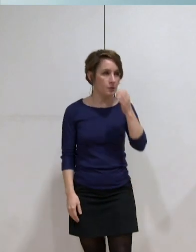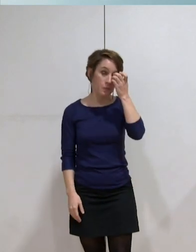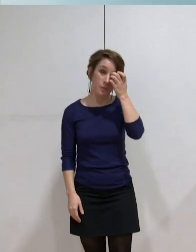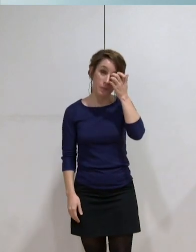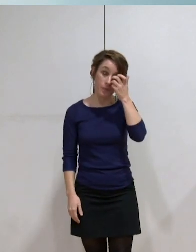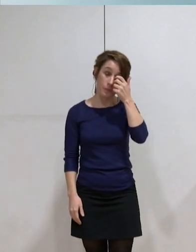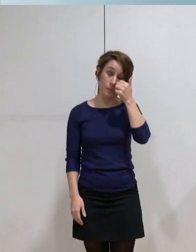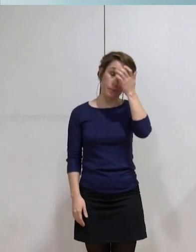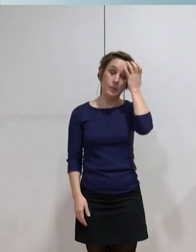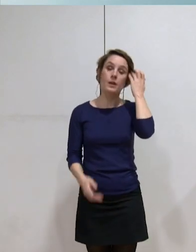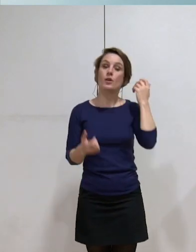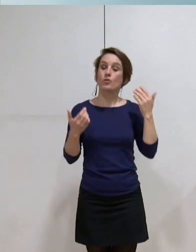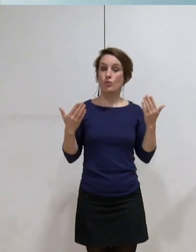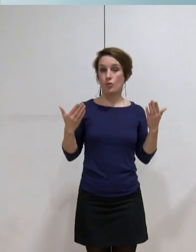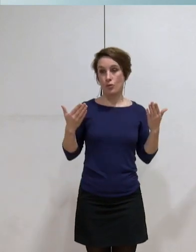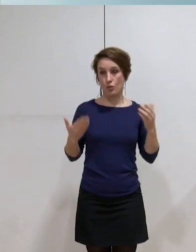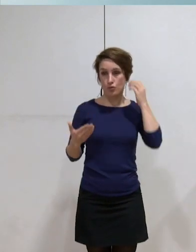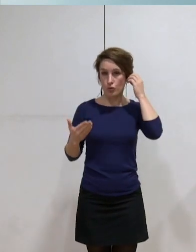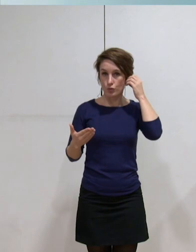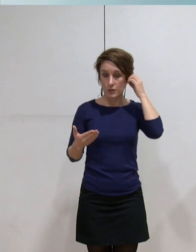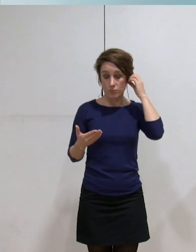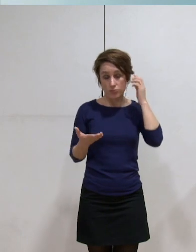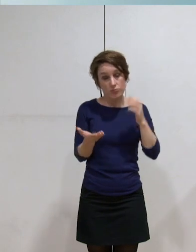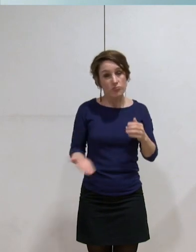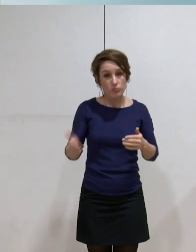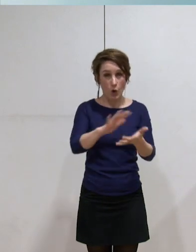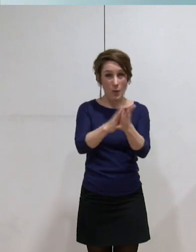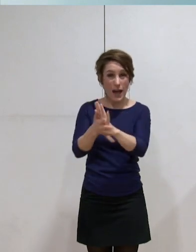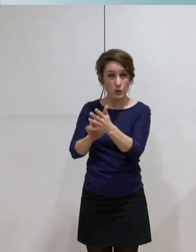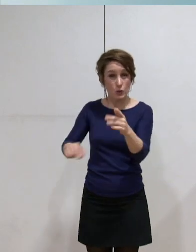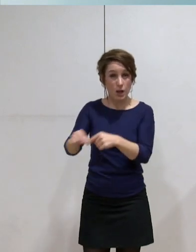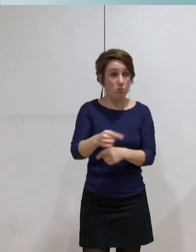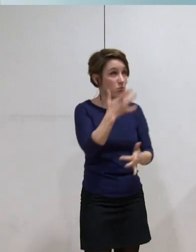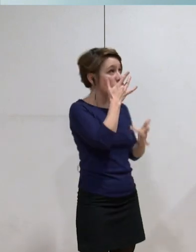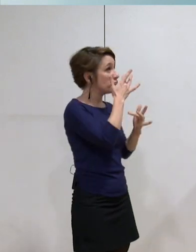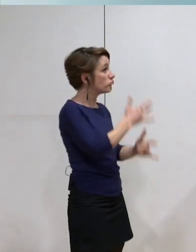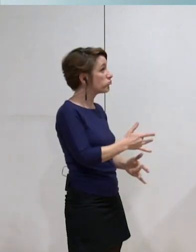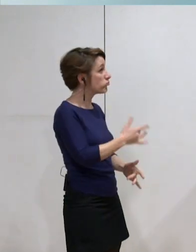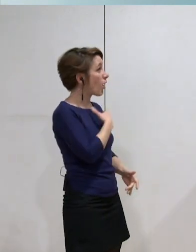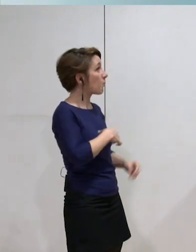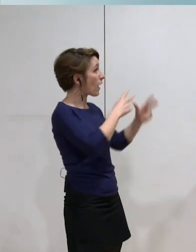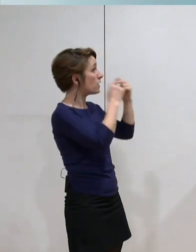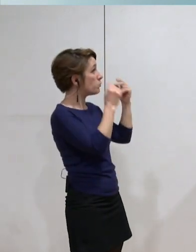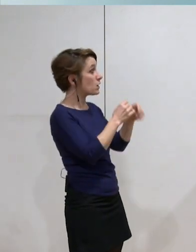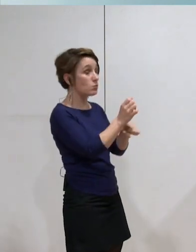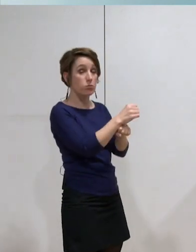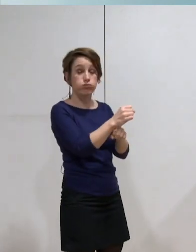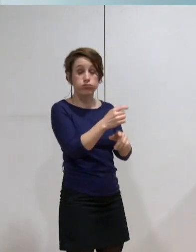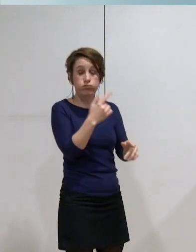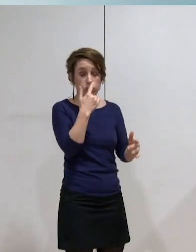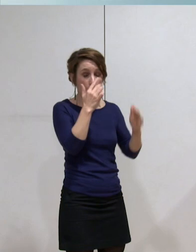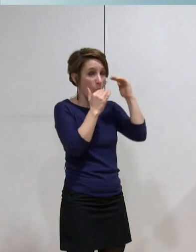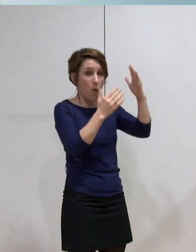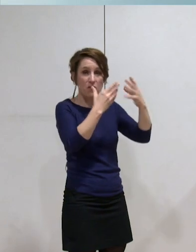ces acteurs aujourd'hui ne croient déjà plus aux explications que vous donnez et pourtant ils savent la